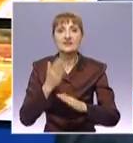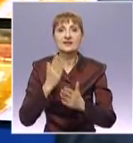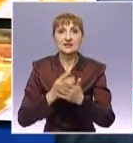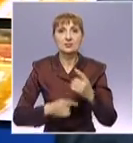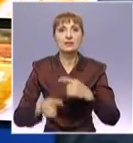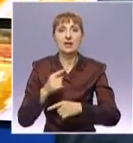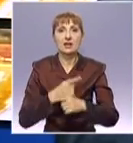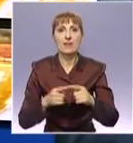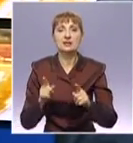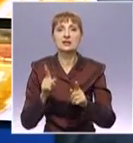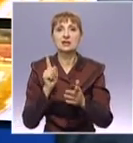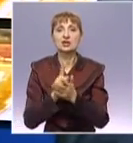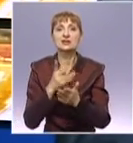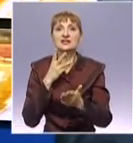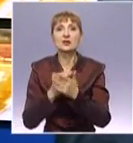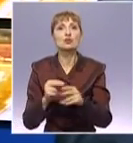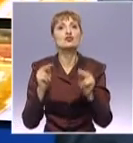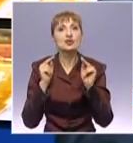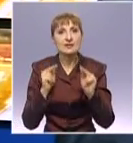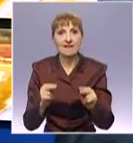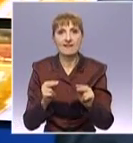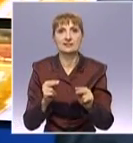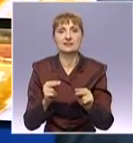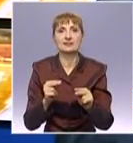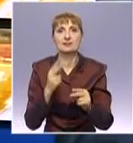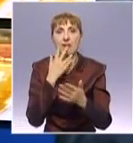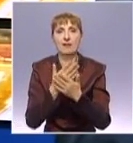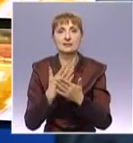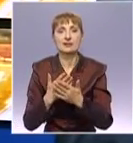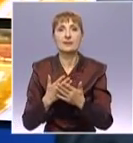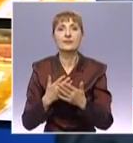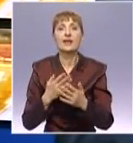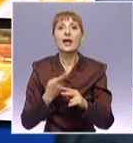предприниматели должны проявить свою добросовестность в этом отношении. Но